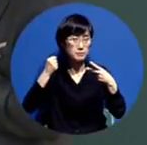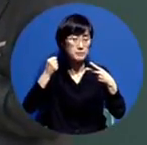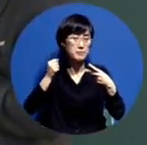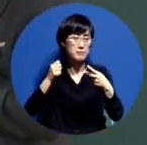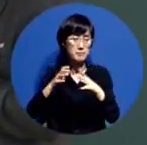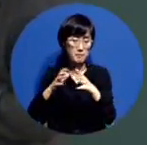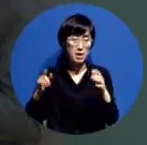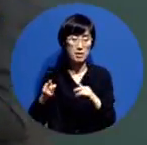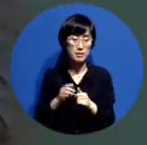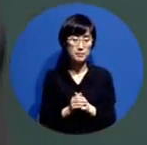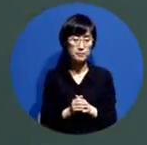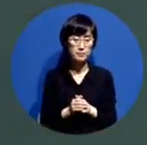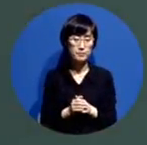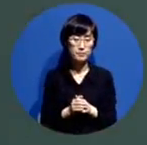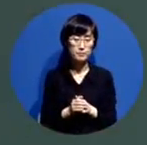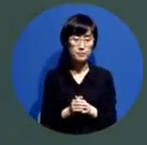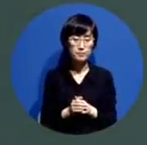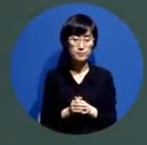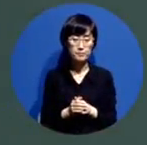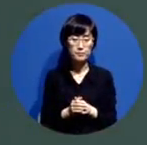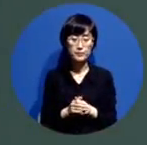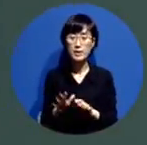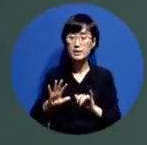접근하느냐? 세상 방법은요?